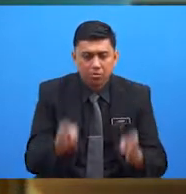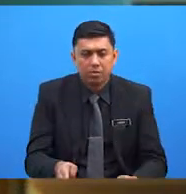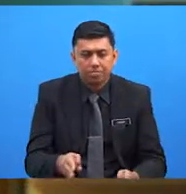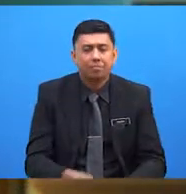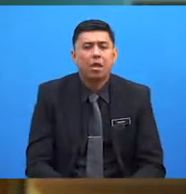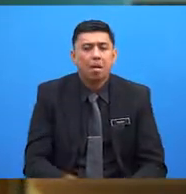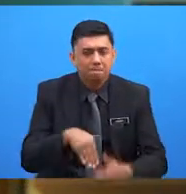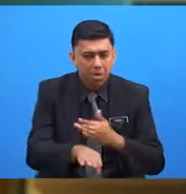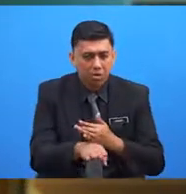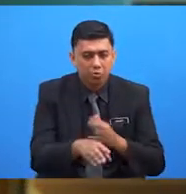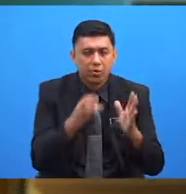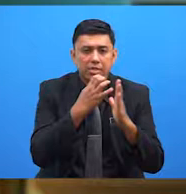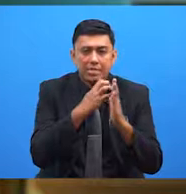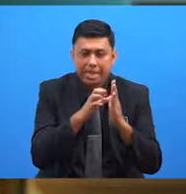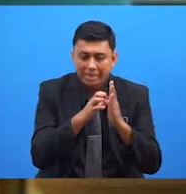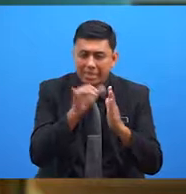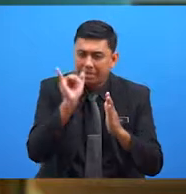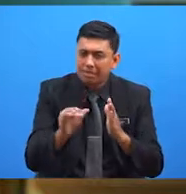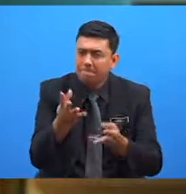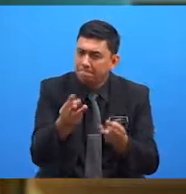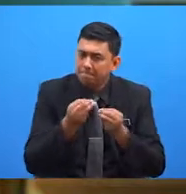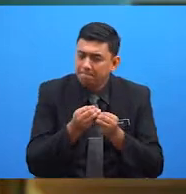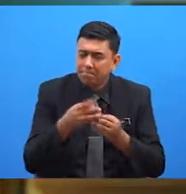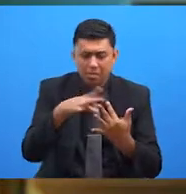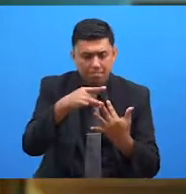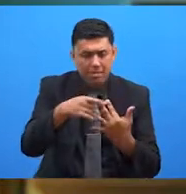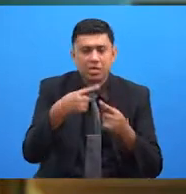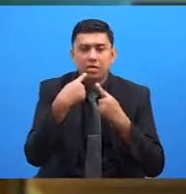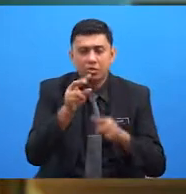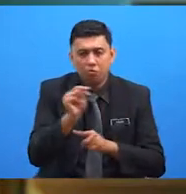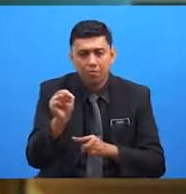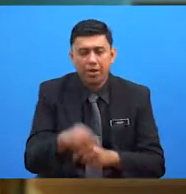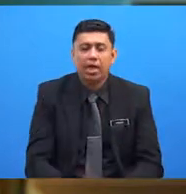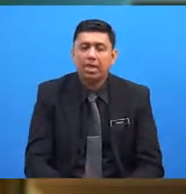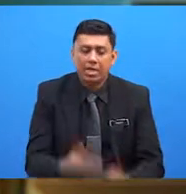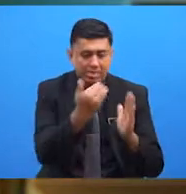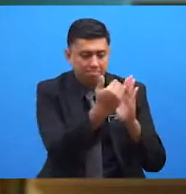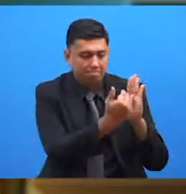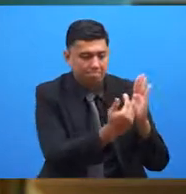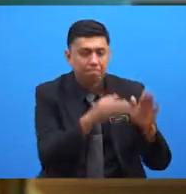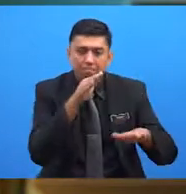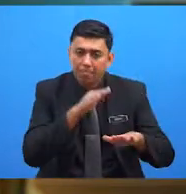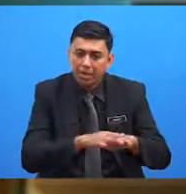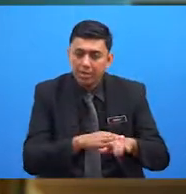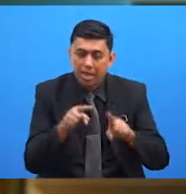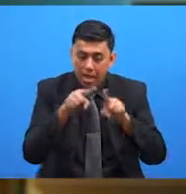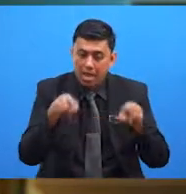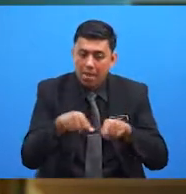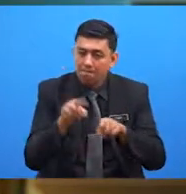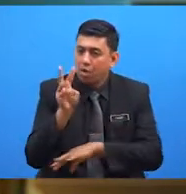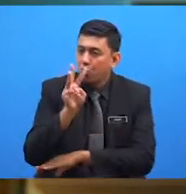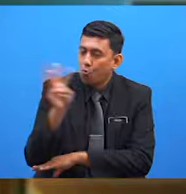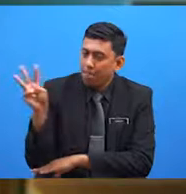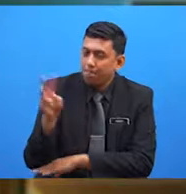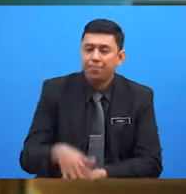memasukkan data yang diminta, memilih jawapan atau respon yang disenaraikan pada laman web.